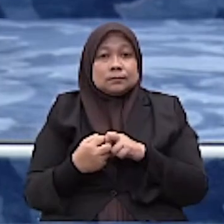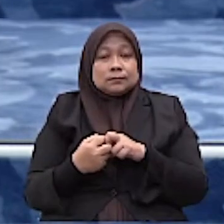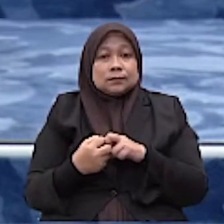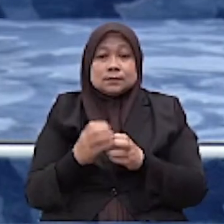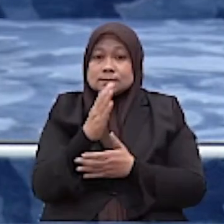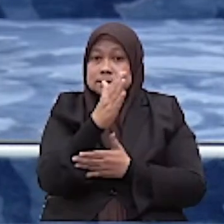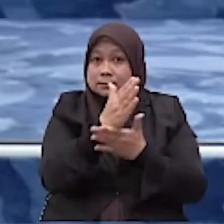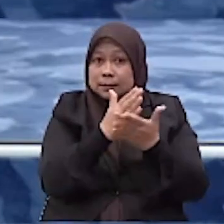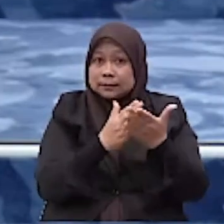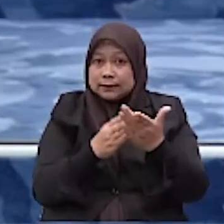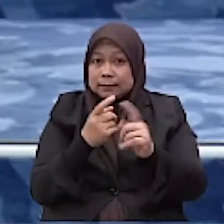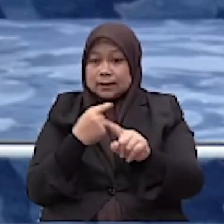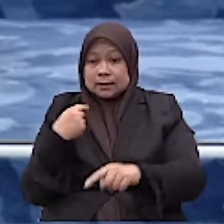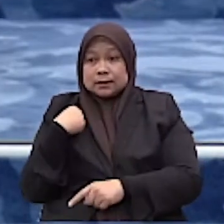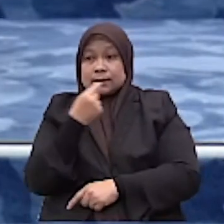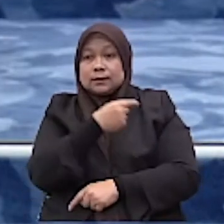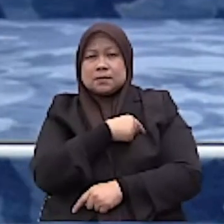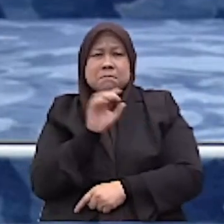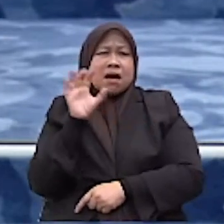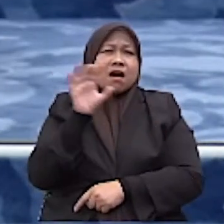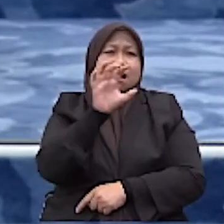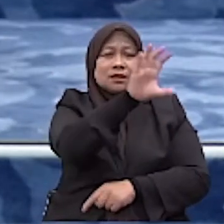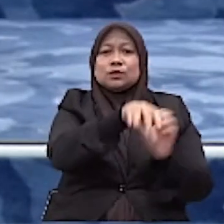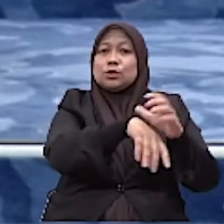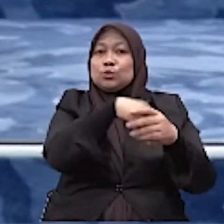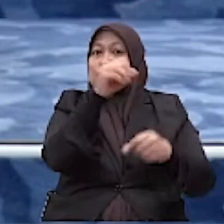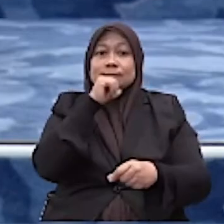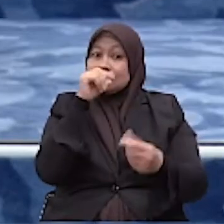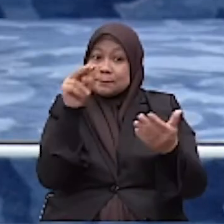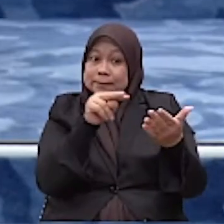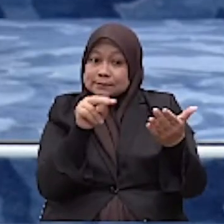sebagian dari kita baca